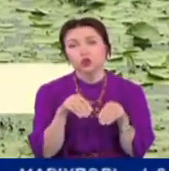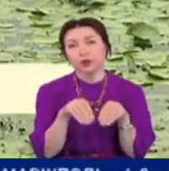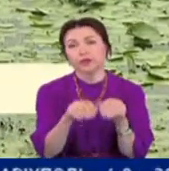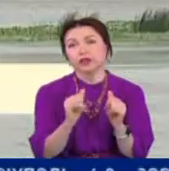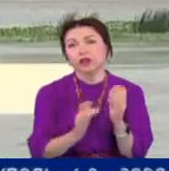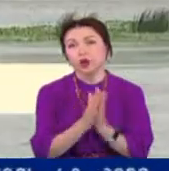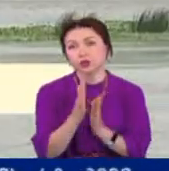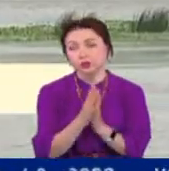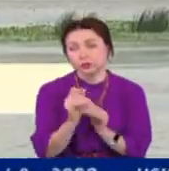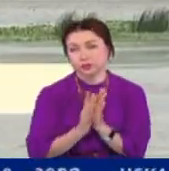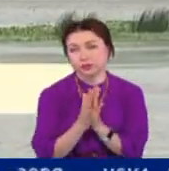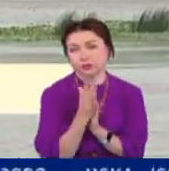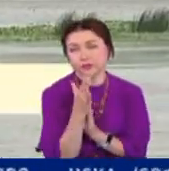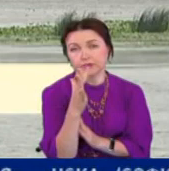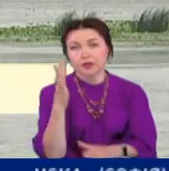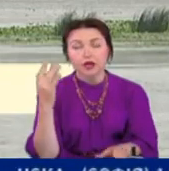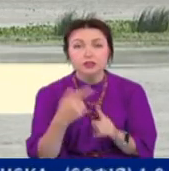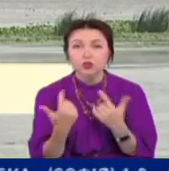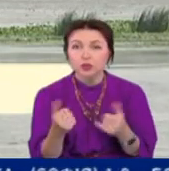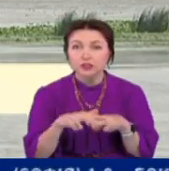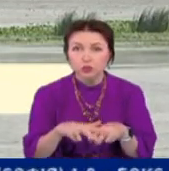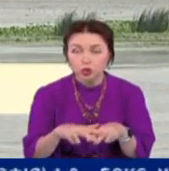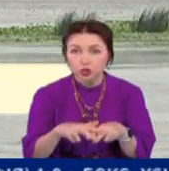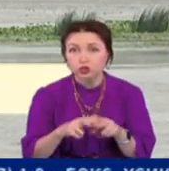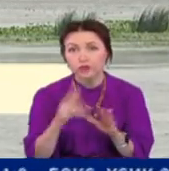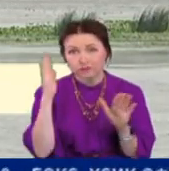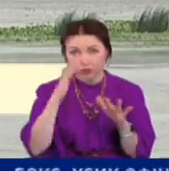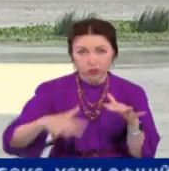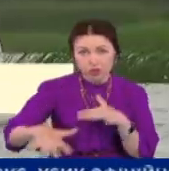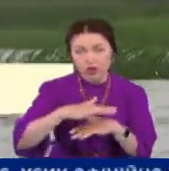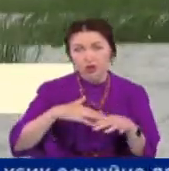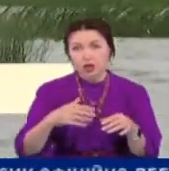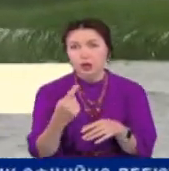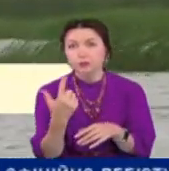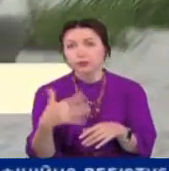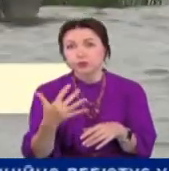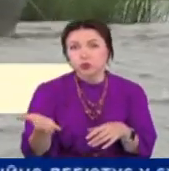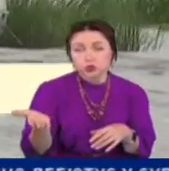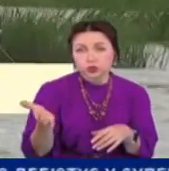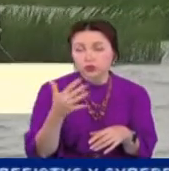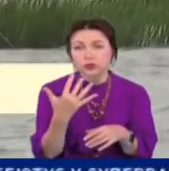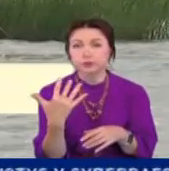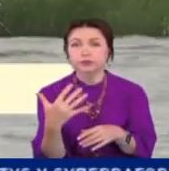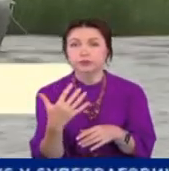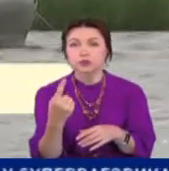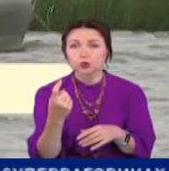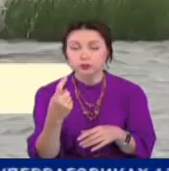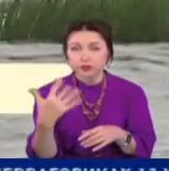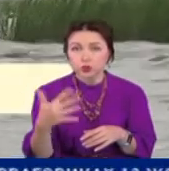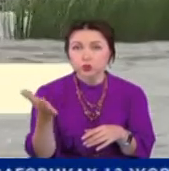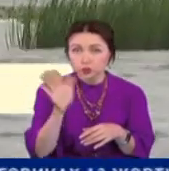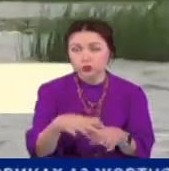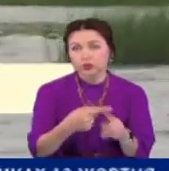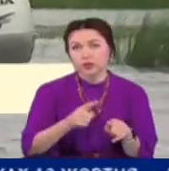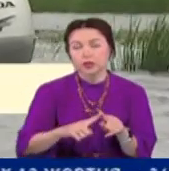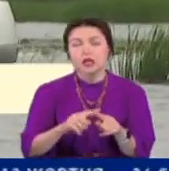більше рослинності. Сьогодні столична акваторія налічує понад півсотні мілин. Зупинити процес їх утворення, на думку фахівців,